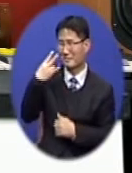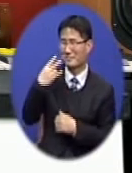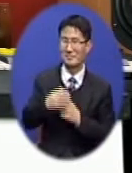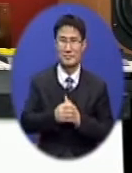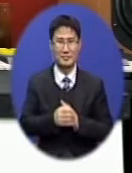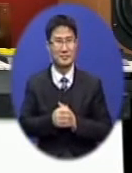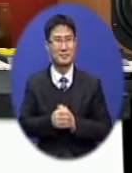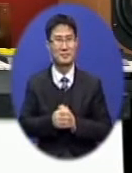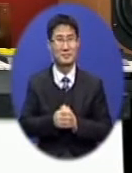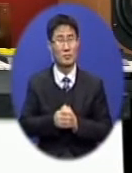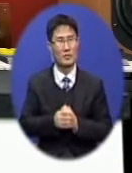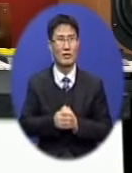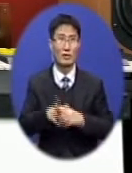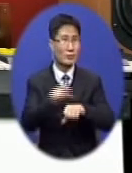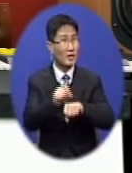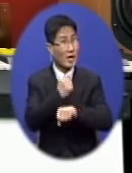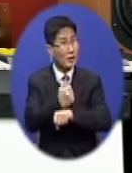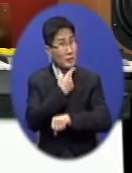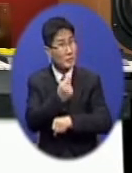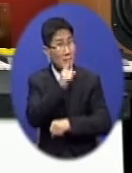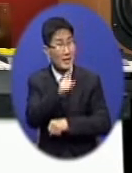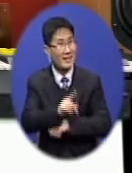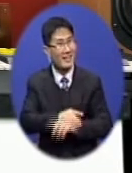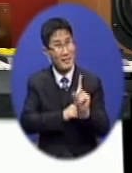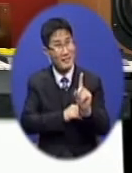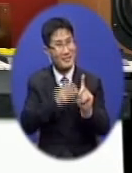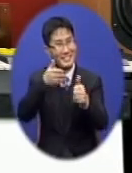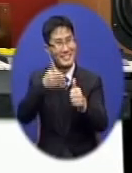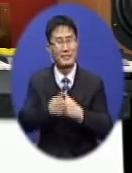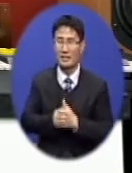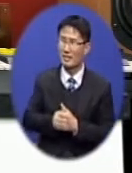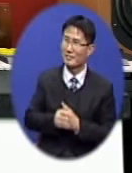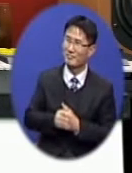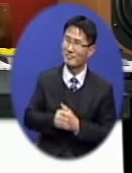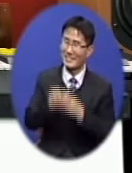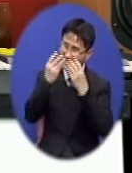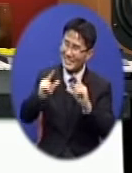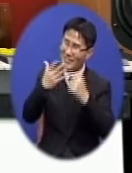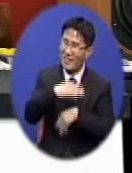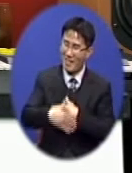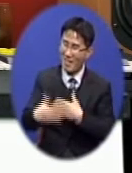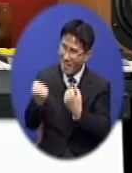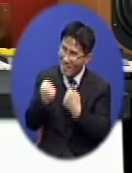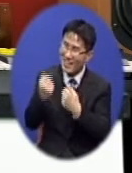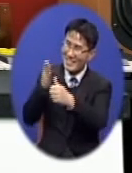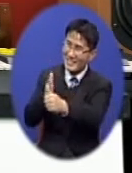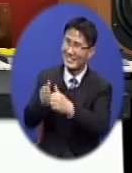네. 그래요. 네, 뭐 특별히 하실 말씀이 있으시면 한 말씀 하시고요. 아, 특별히. 아, 새해는 건강하시고요.